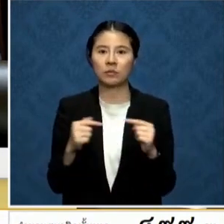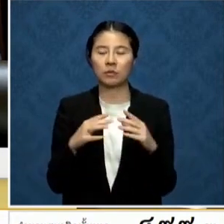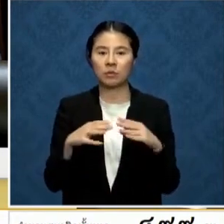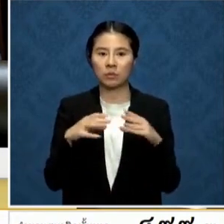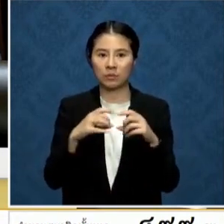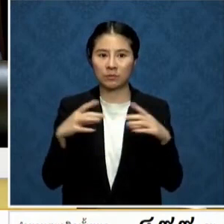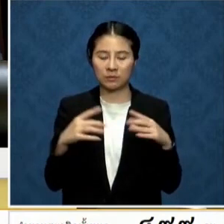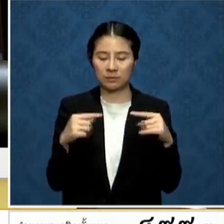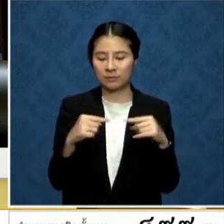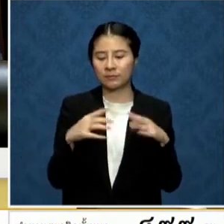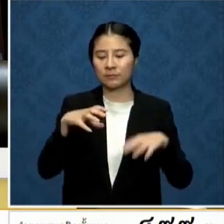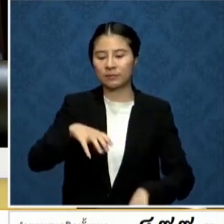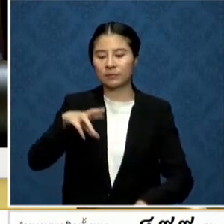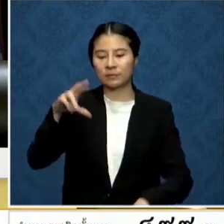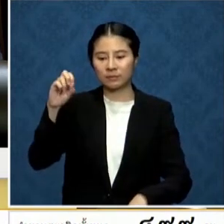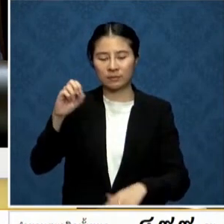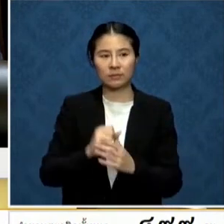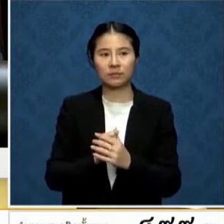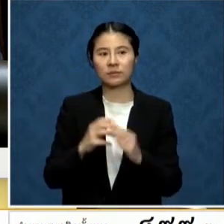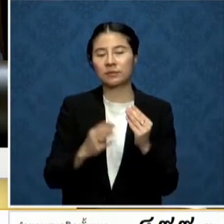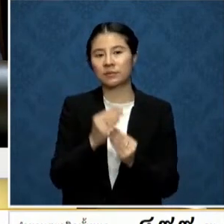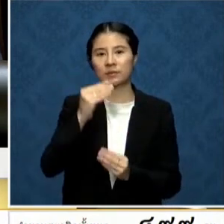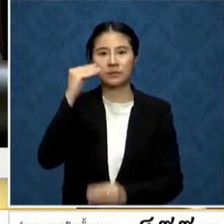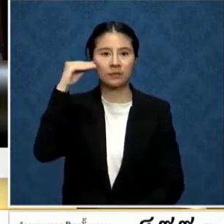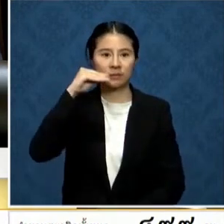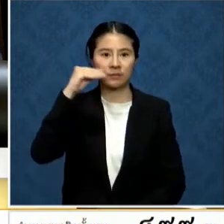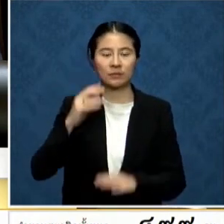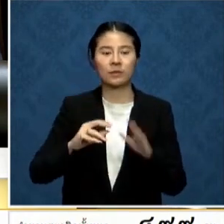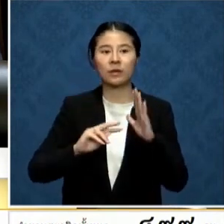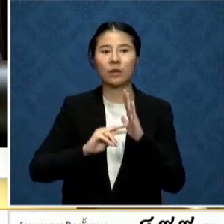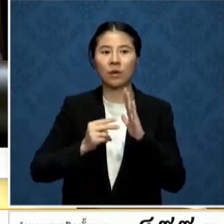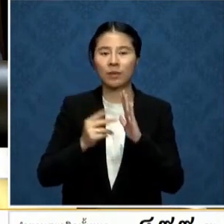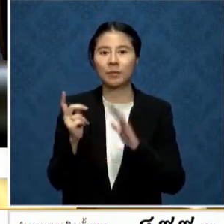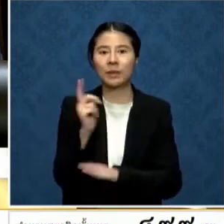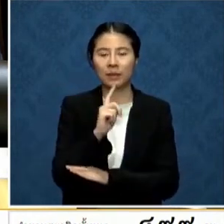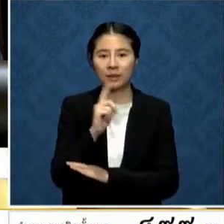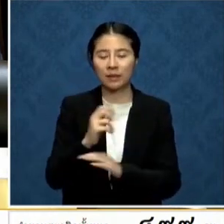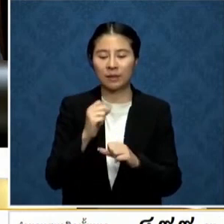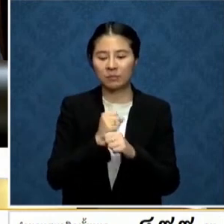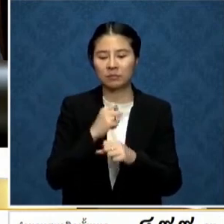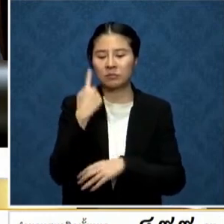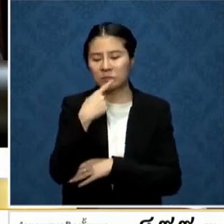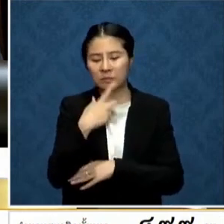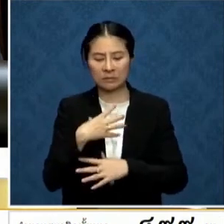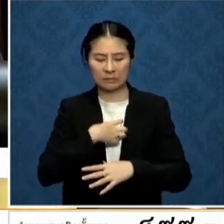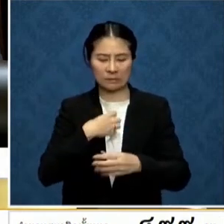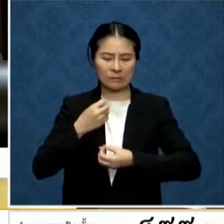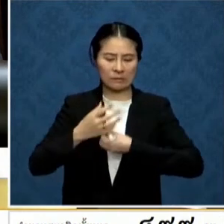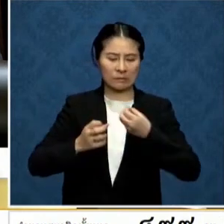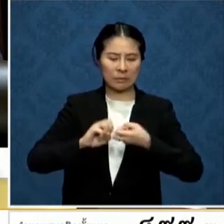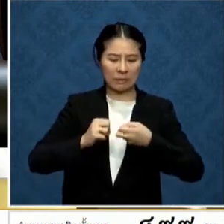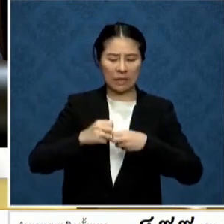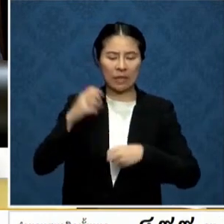ค้านในสภาแห่งนี้ตลอดเวลาทุกสัปดาห์นั่นหมายความว่าความกระตือรูล้นที่จะรับฟังปัญหาจะมีอยู่ทุก